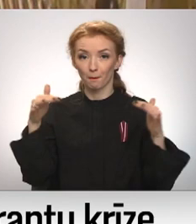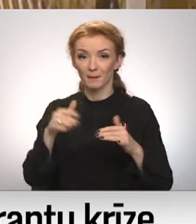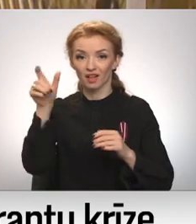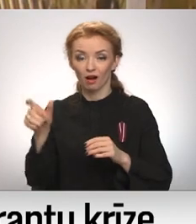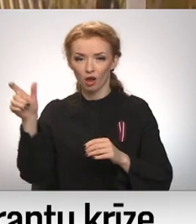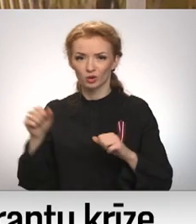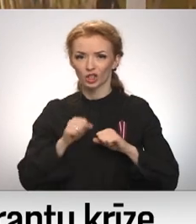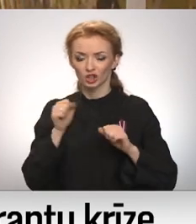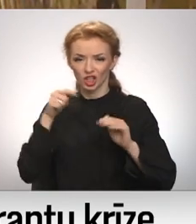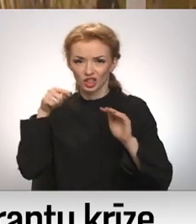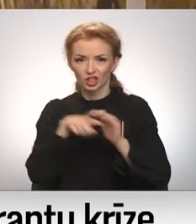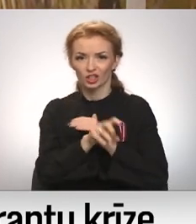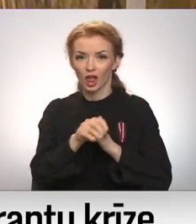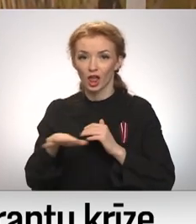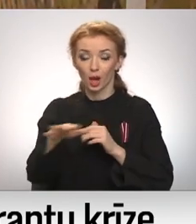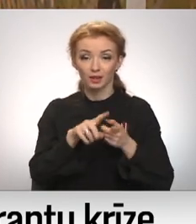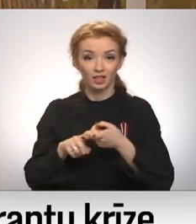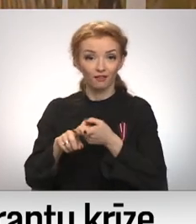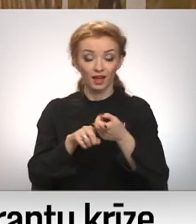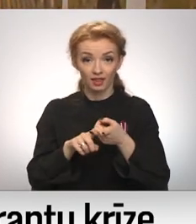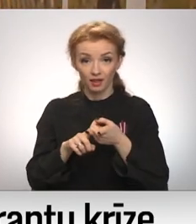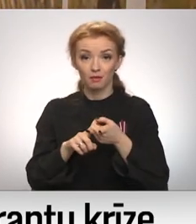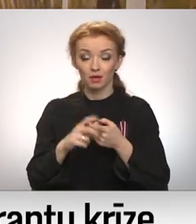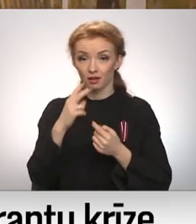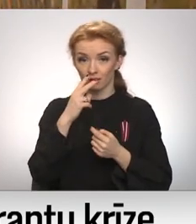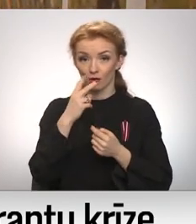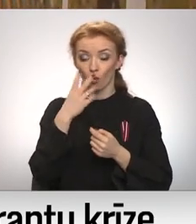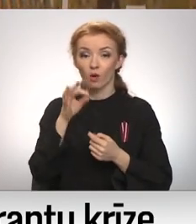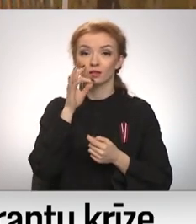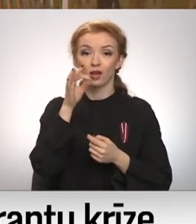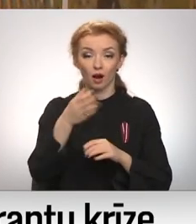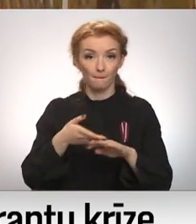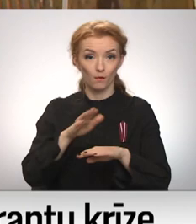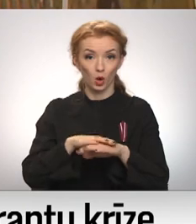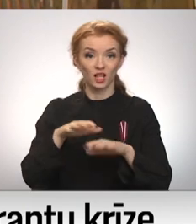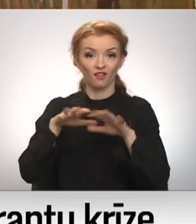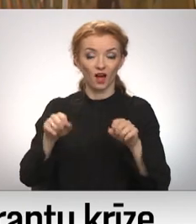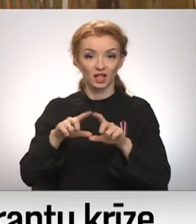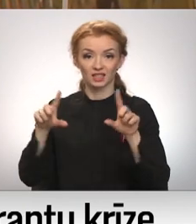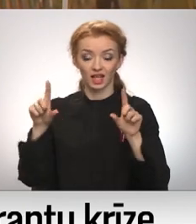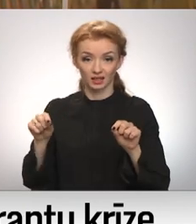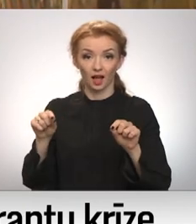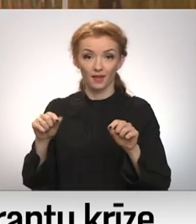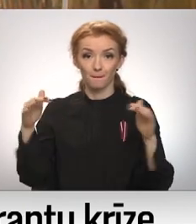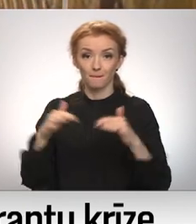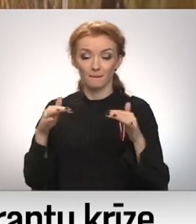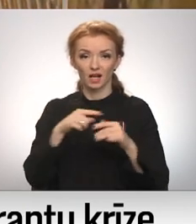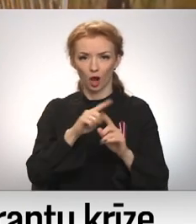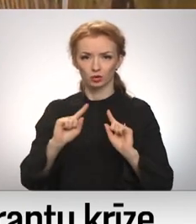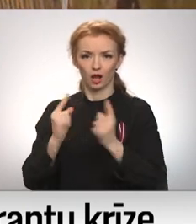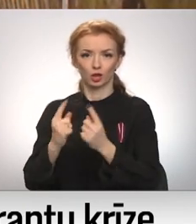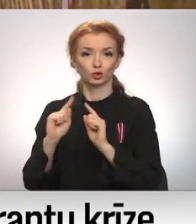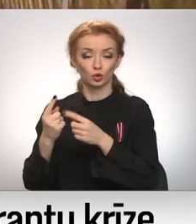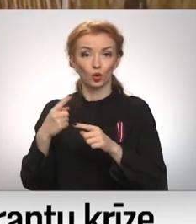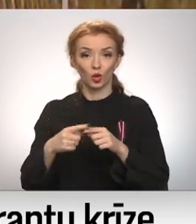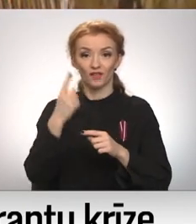mēģina iekļūt Eiropas Savienības teritorijā. Spriežot pēc Polijas varas iestāžu teiktā, nelegālie robežas šķērsotāji tiek izķerti un iepriekšējās